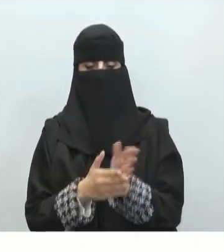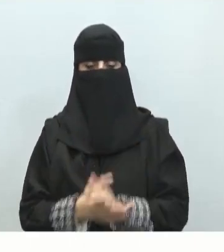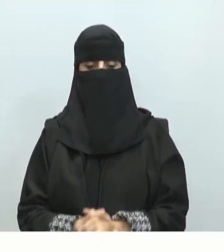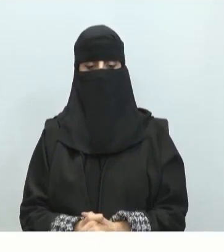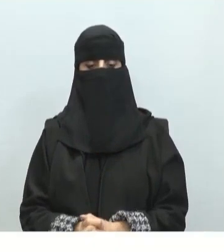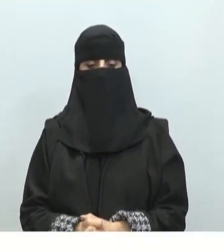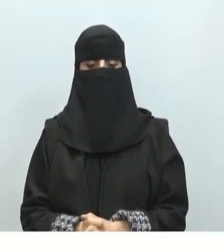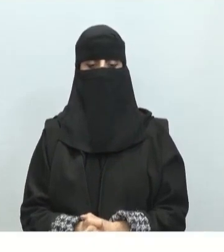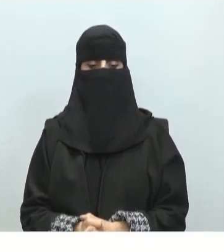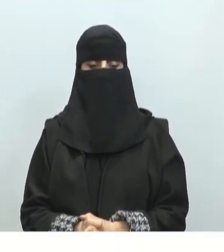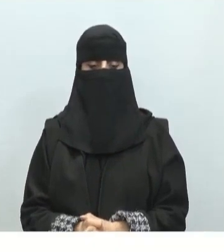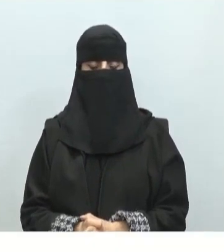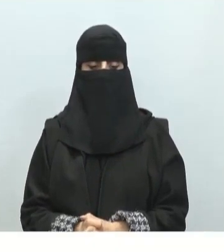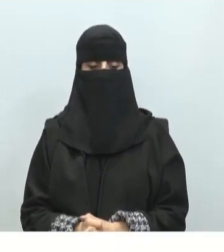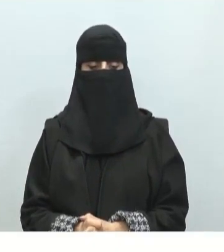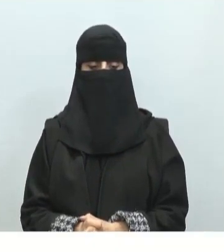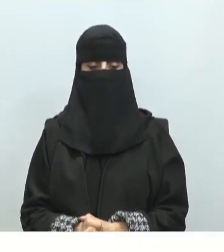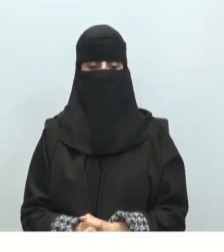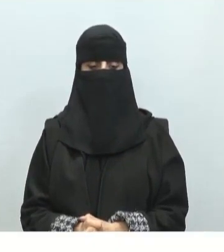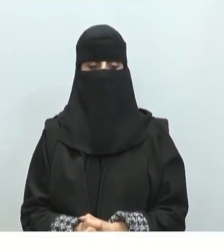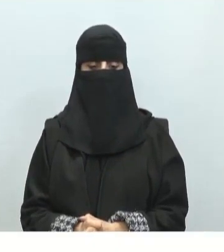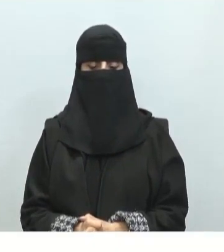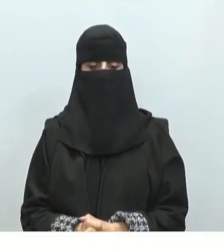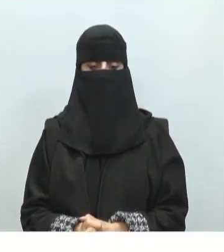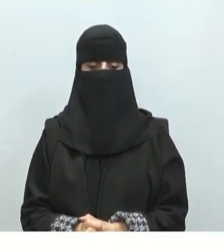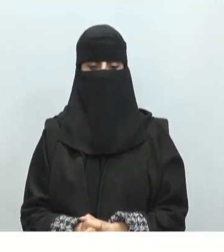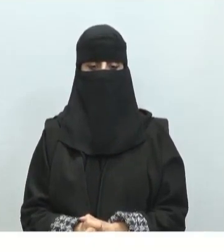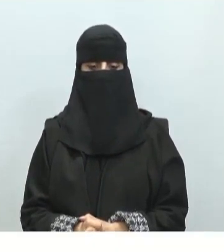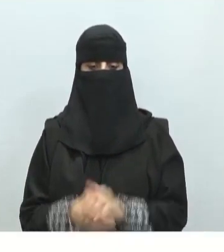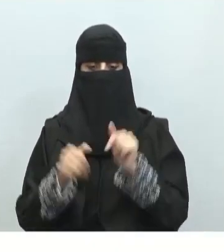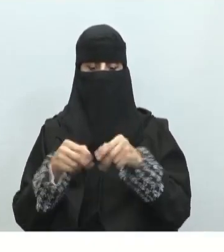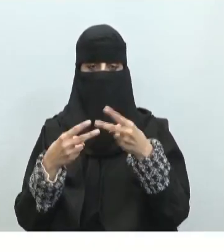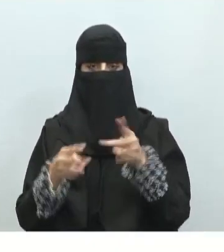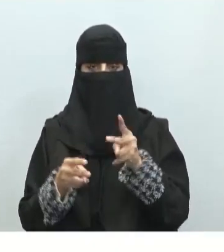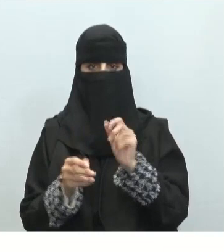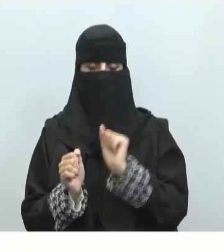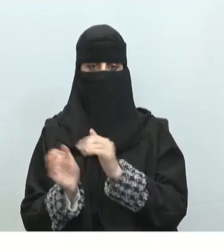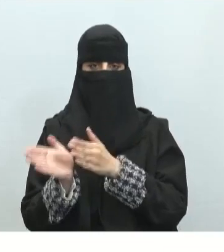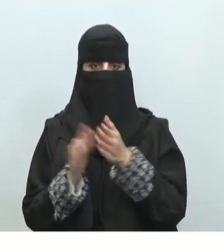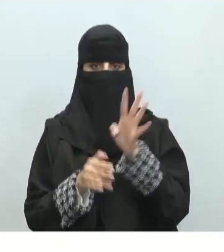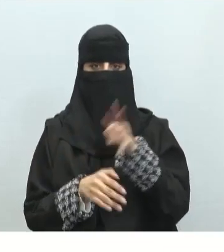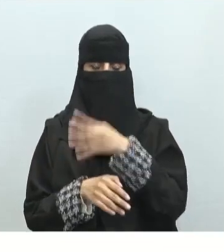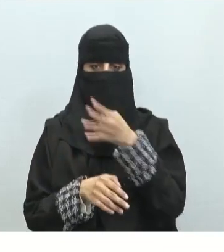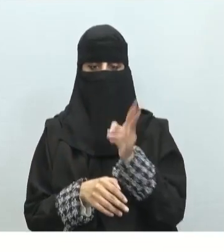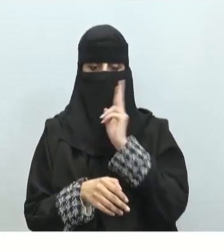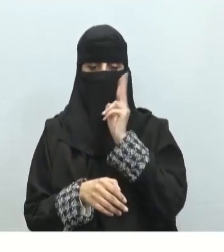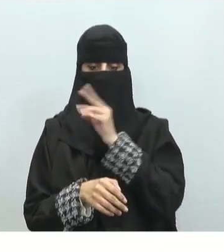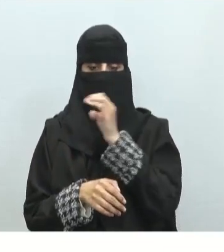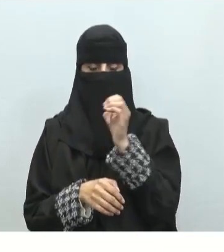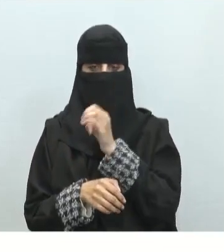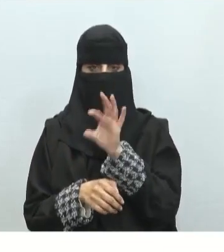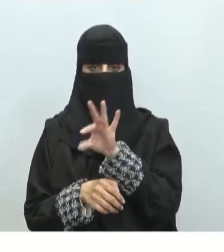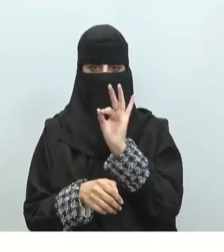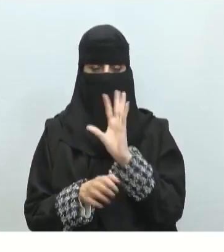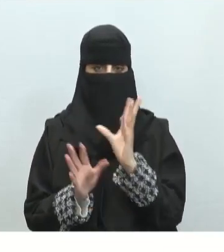فيكم الفعل والفاعل انتقل واياكم الى هذه الجمل خرج منها